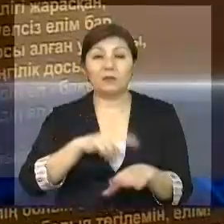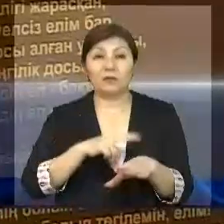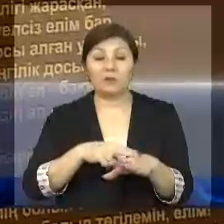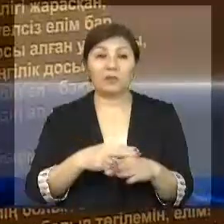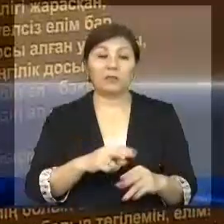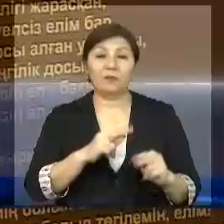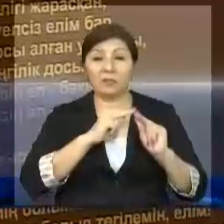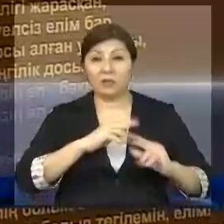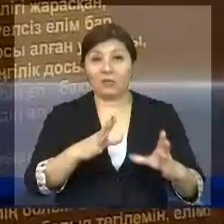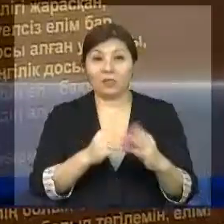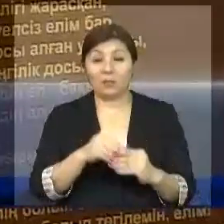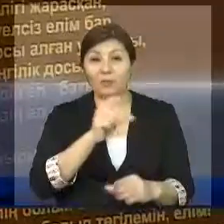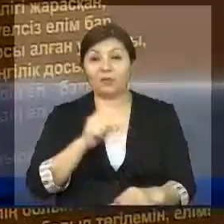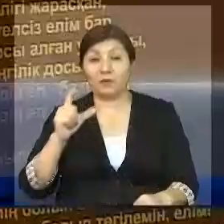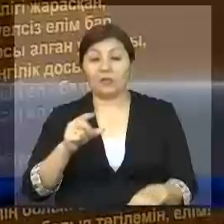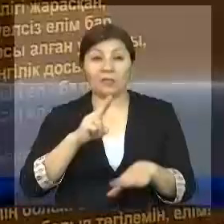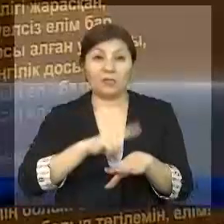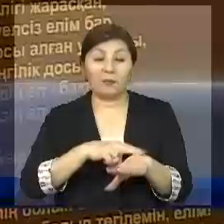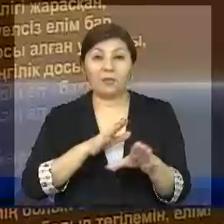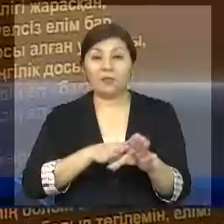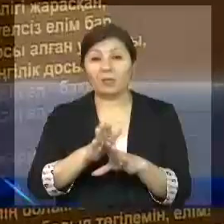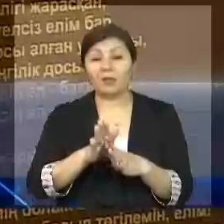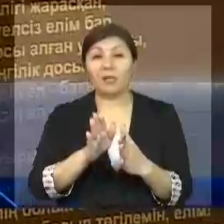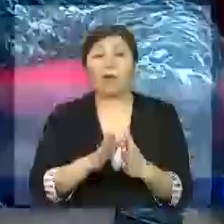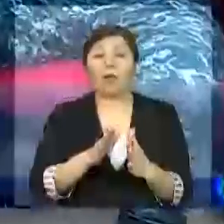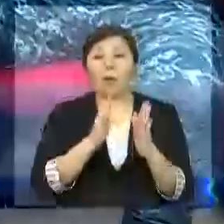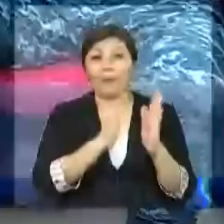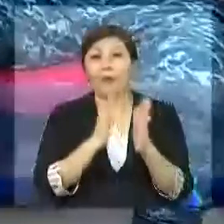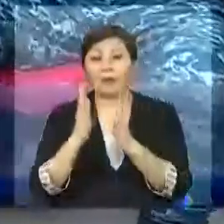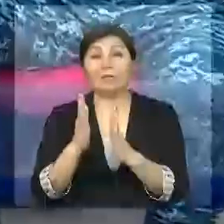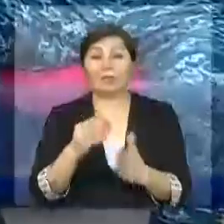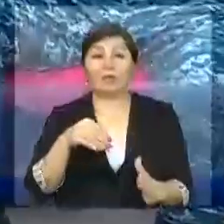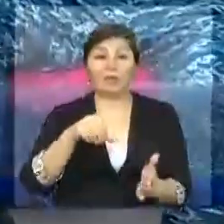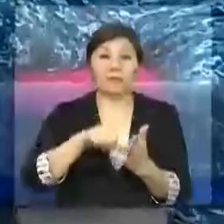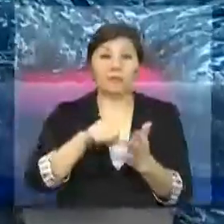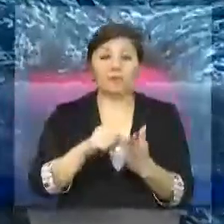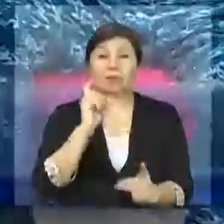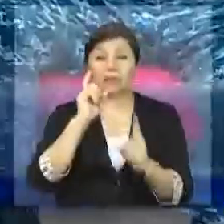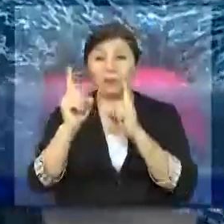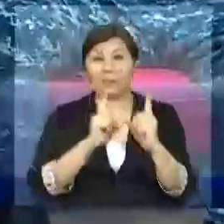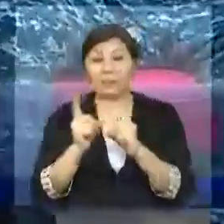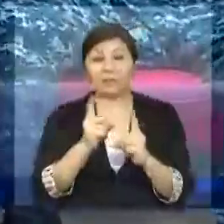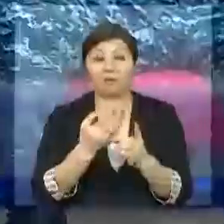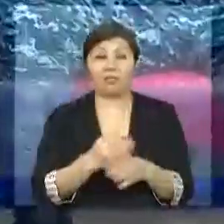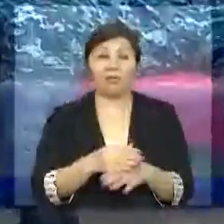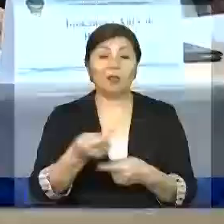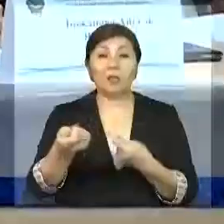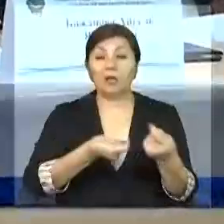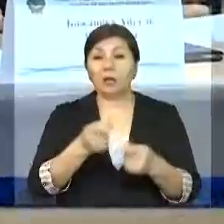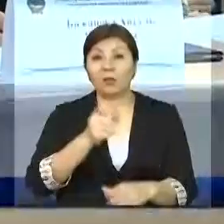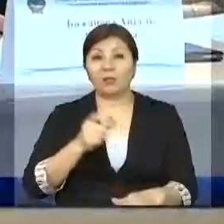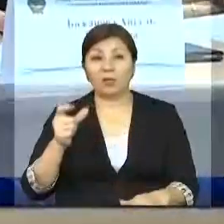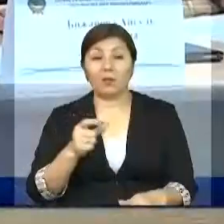гражданского общества и правоохранительных органов в сфере обеспечения правопорядка в числе участников конференции представителя ведомственных учебных